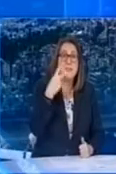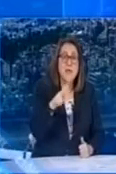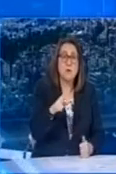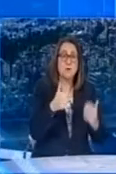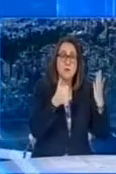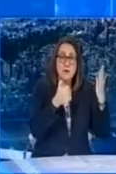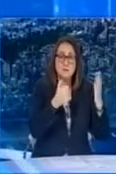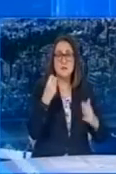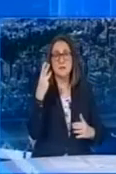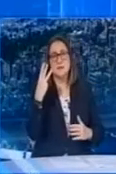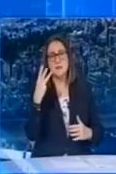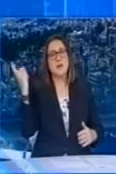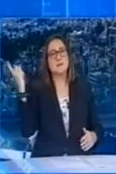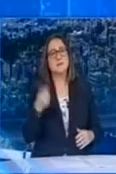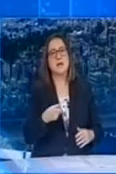263%.